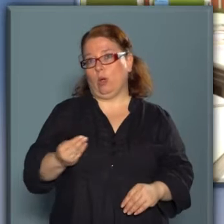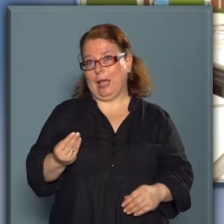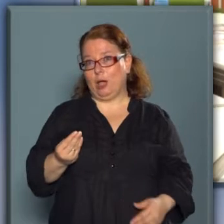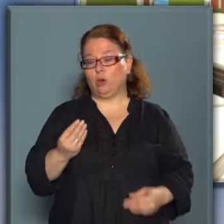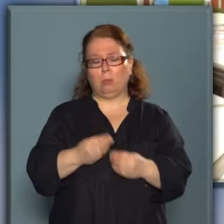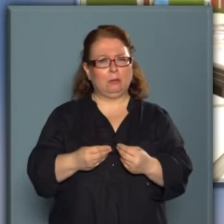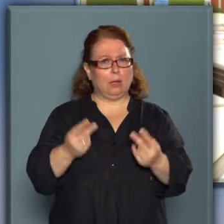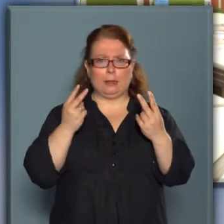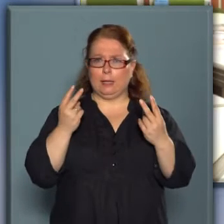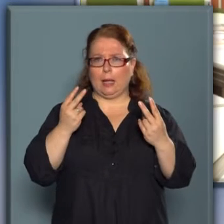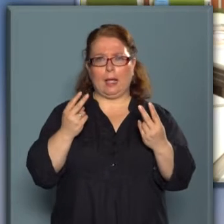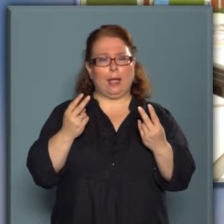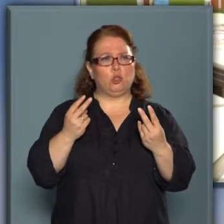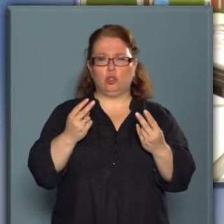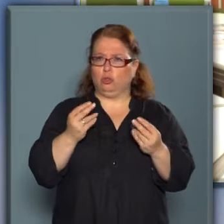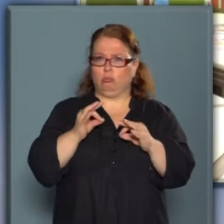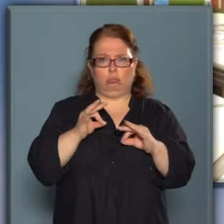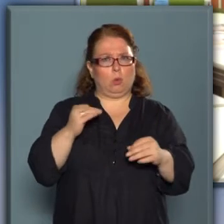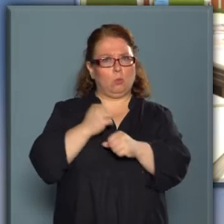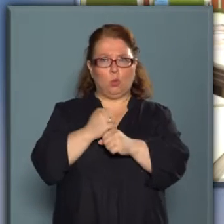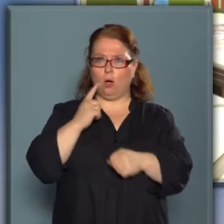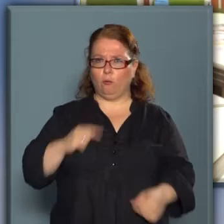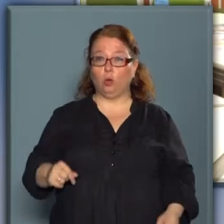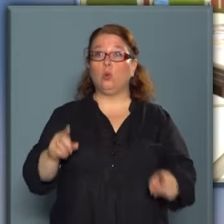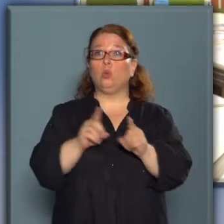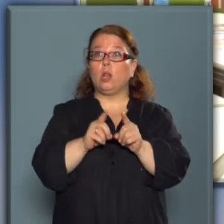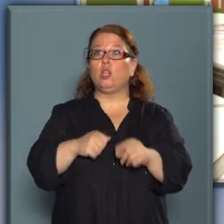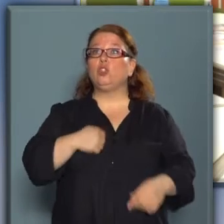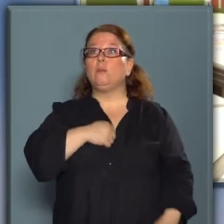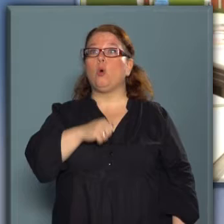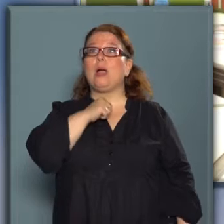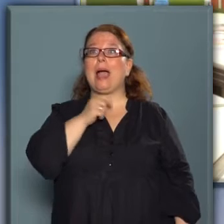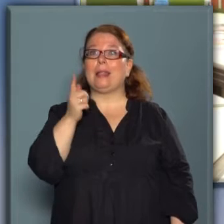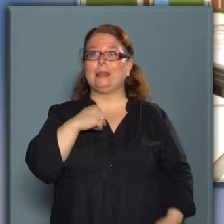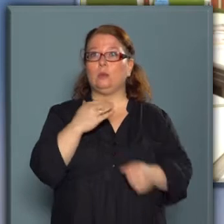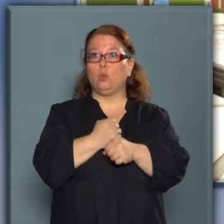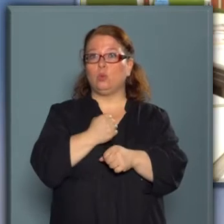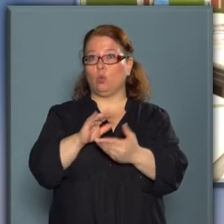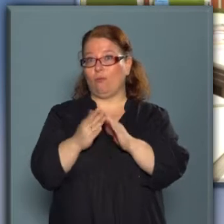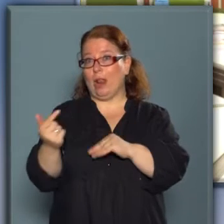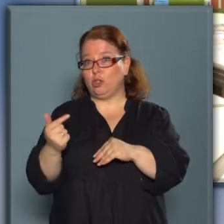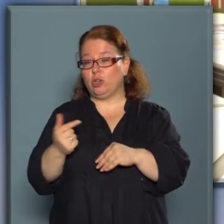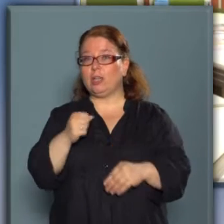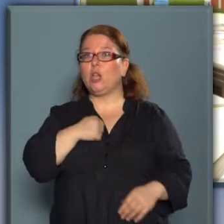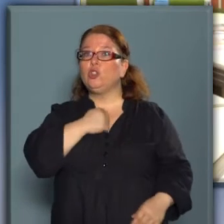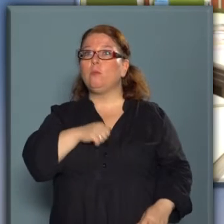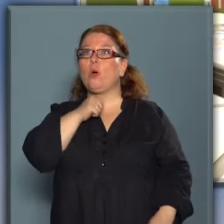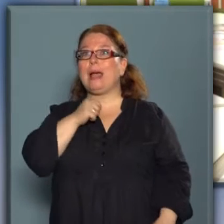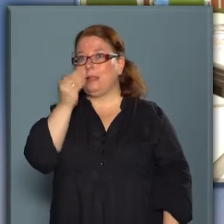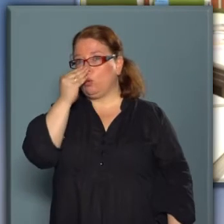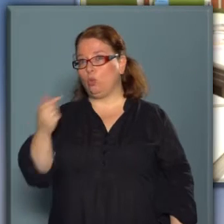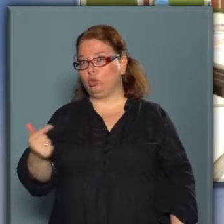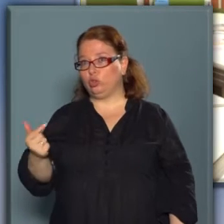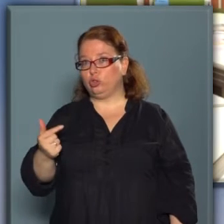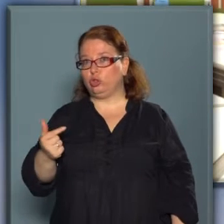ez egy nagyon értékes munka. Ugyanígy a Simon Gáti Győző a feleségével, a Simon Gáti Rózsával, ők